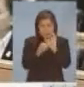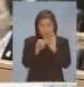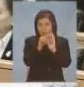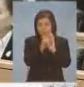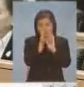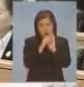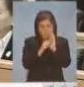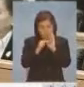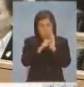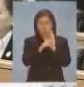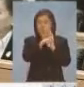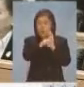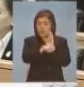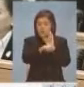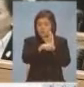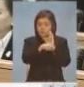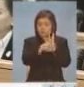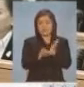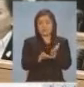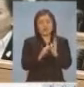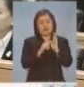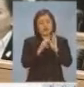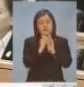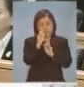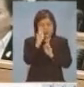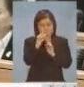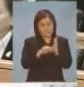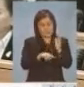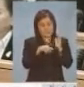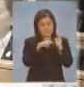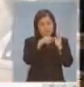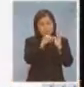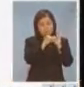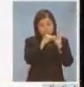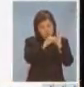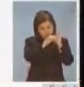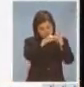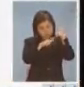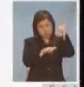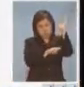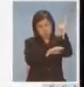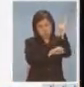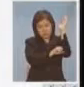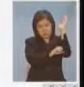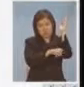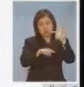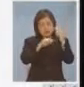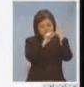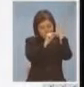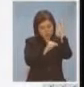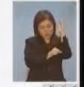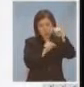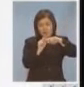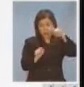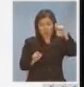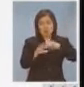ค่กรุงเทพโคราชเท่านั้นค่ะท่านประธานค่ะสายที่3ก็คือกรุงเทพประดังเบซาถ้าตลอดสายก็คือ980กิโลเมต